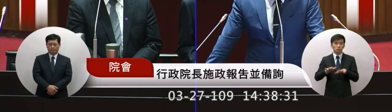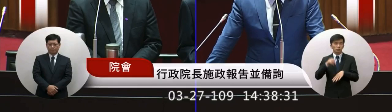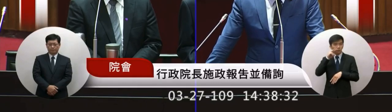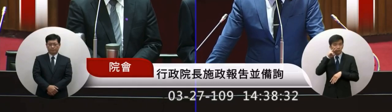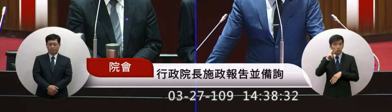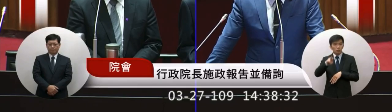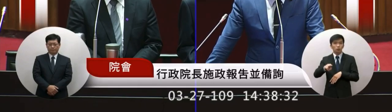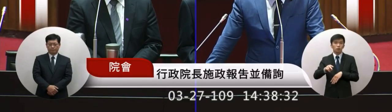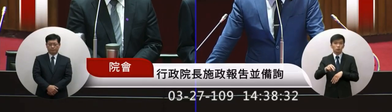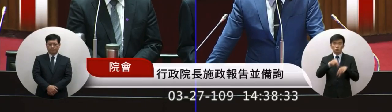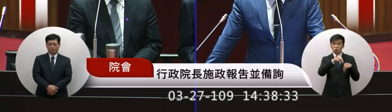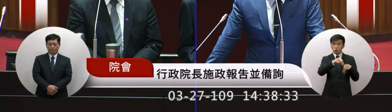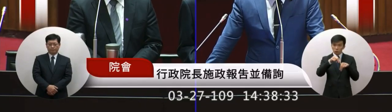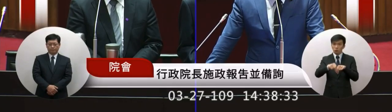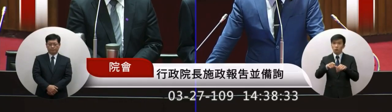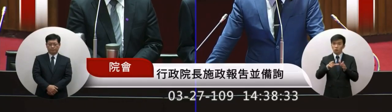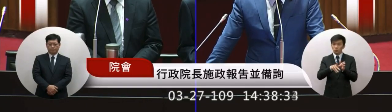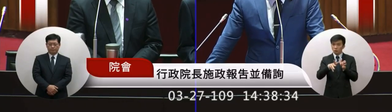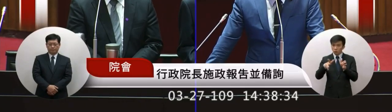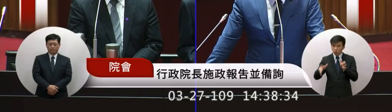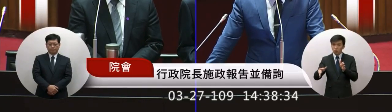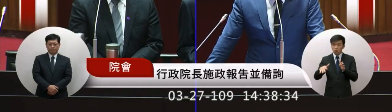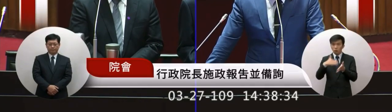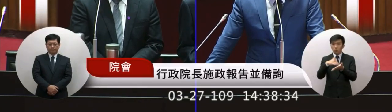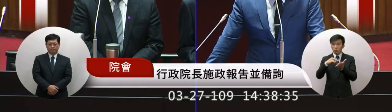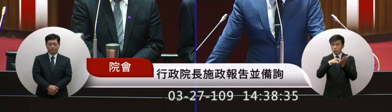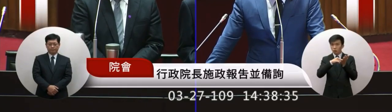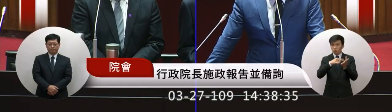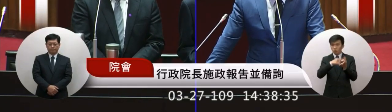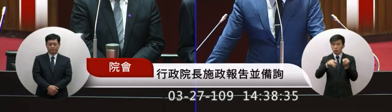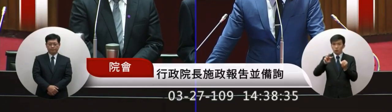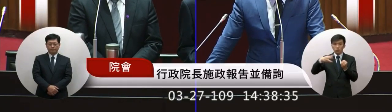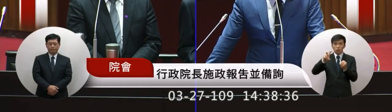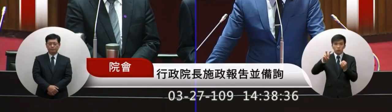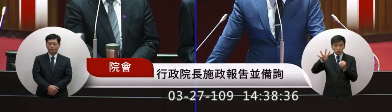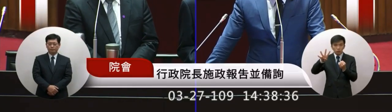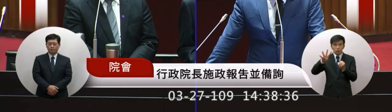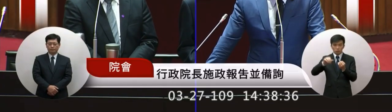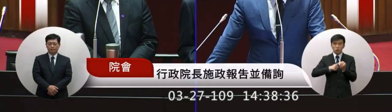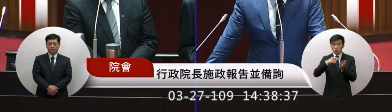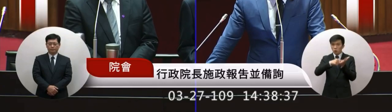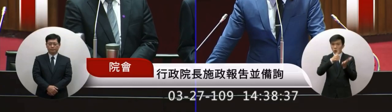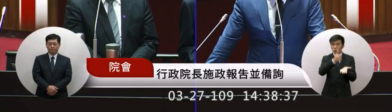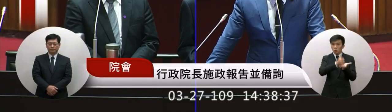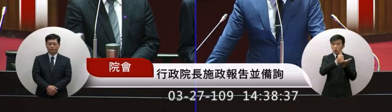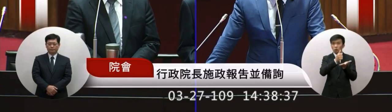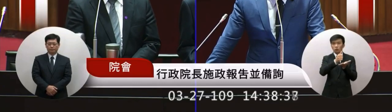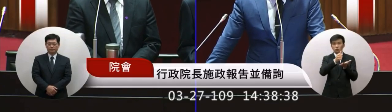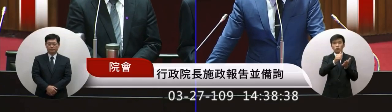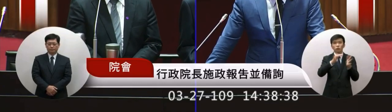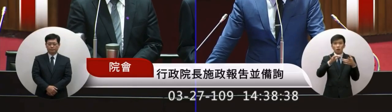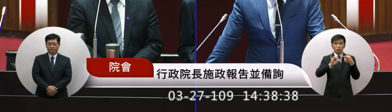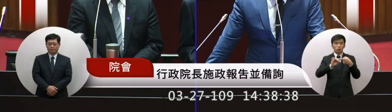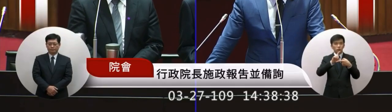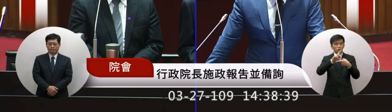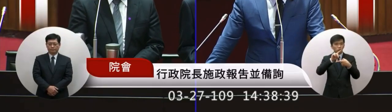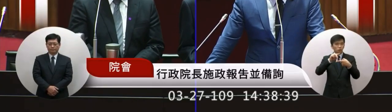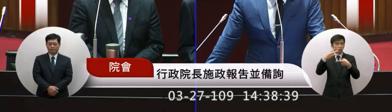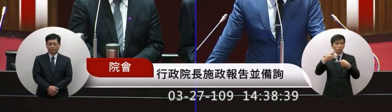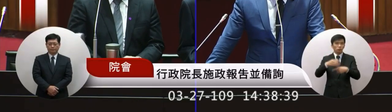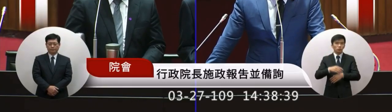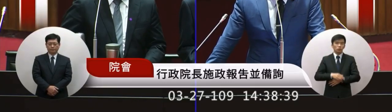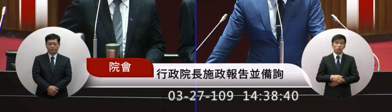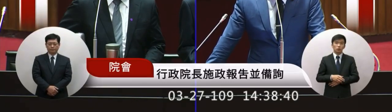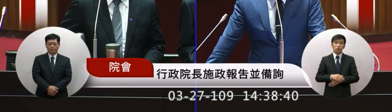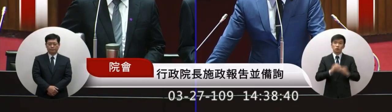展延的加速申请的加速是324家，那其中核准只有40家，核准率只有12.3%。那营运资金的